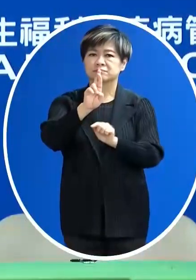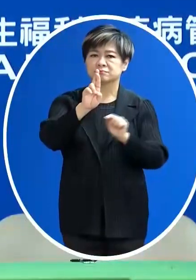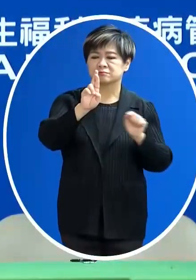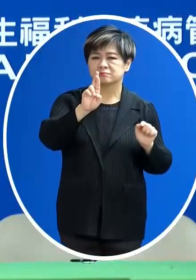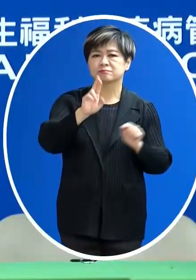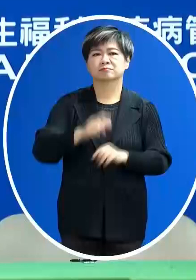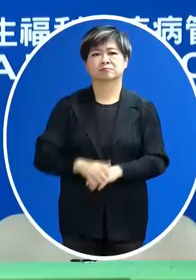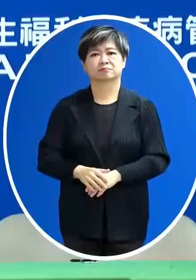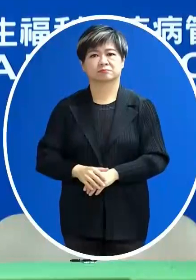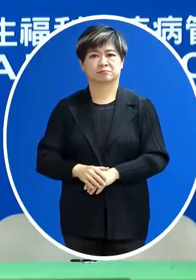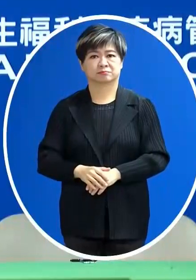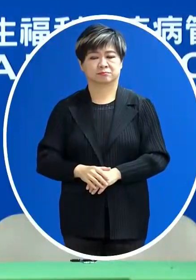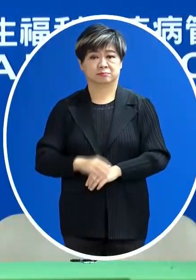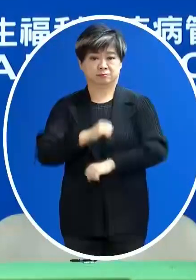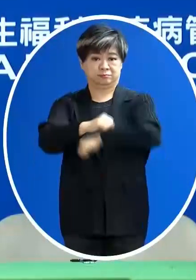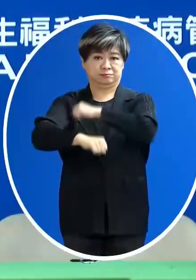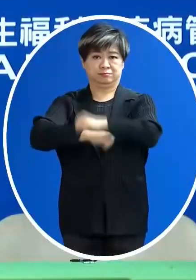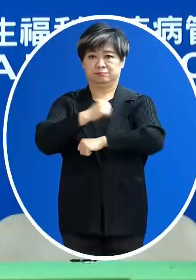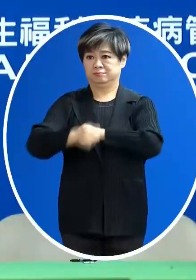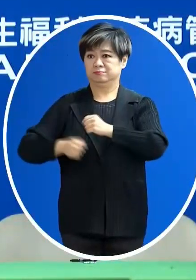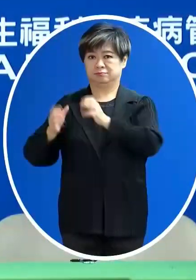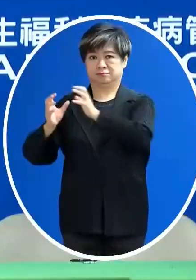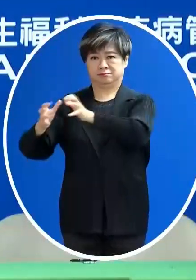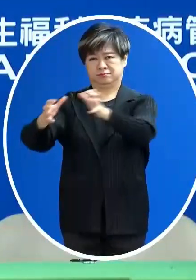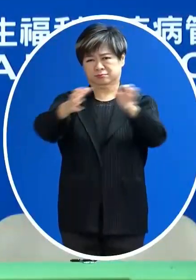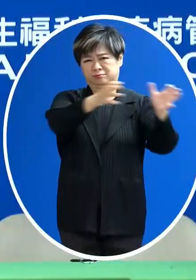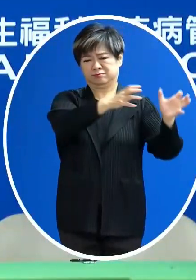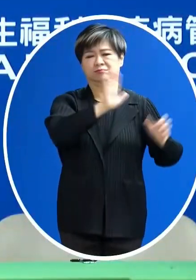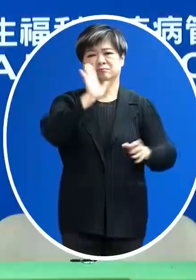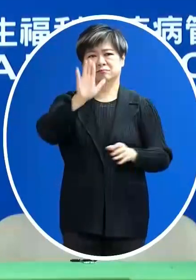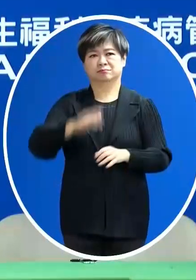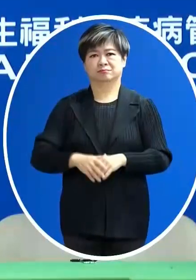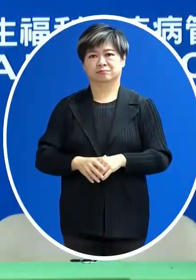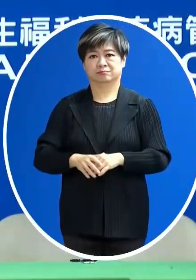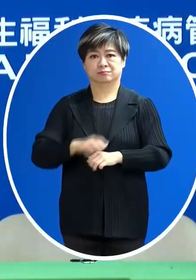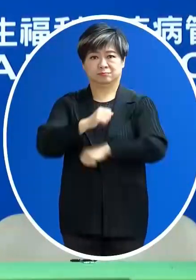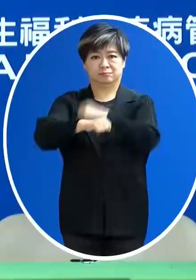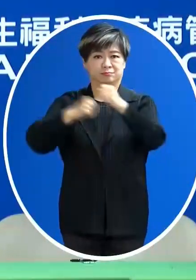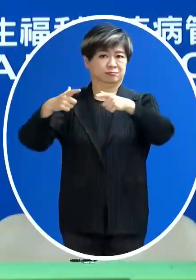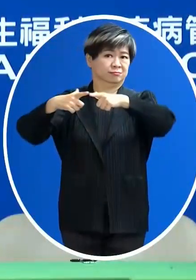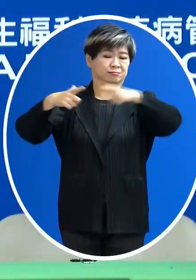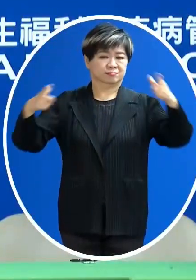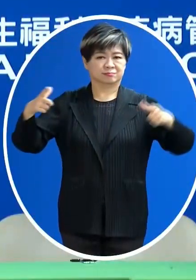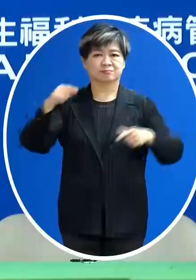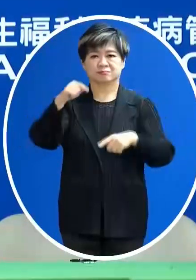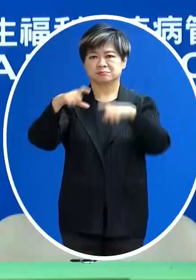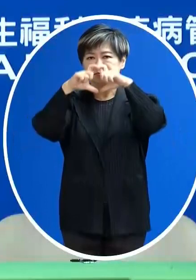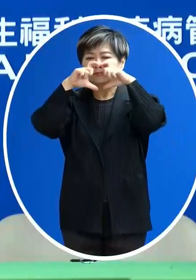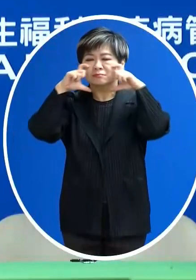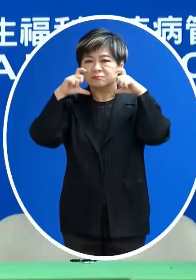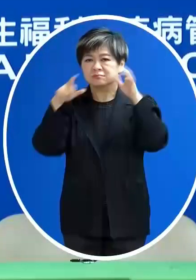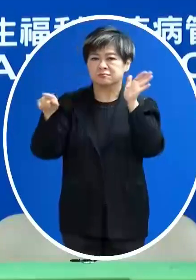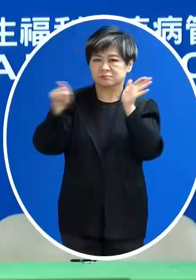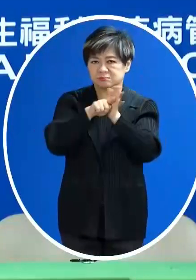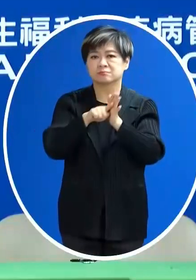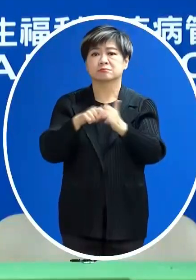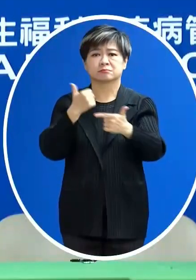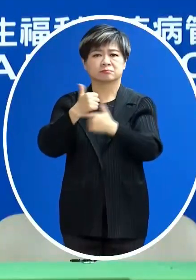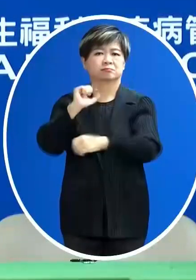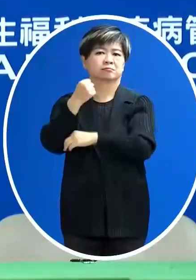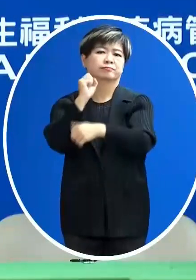这个会有很多活动那这个活动大型的活动，全程戴口罩这是我们的建